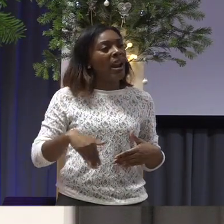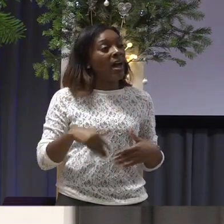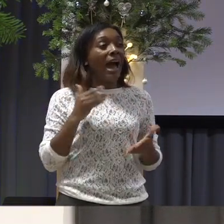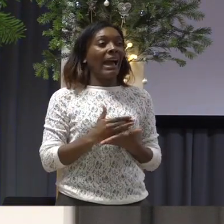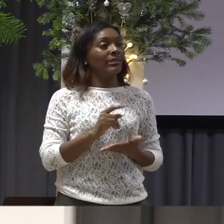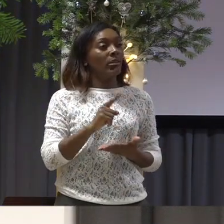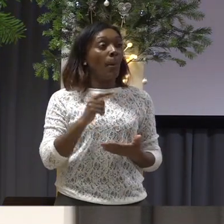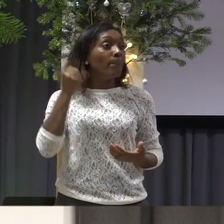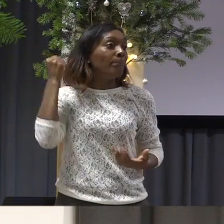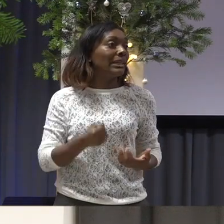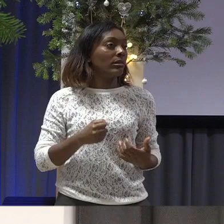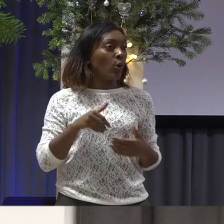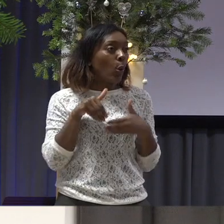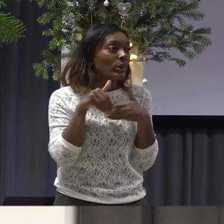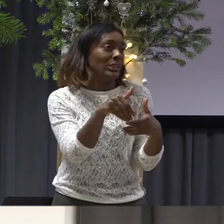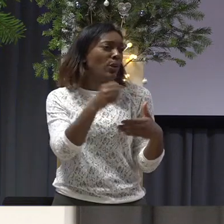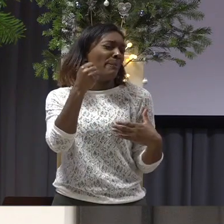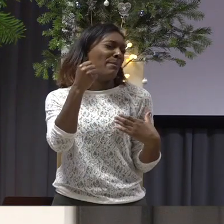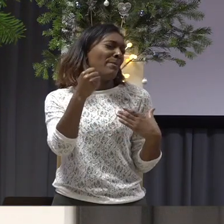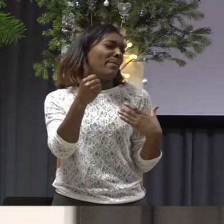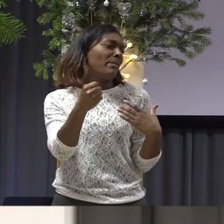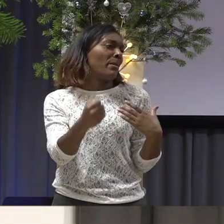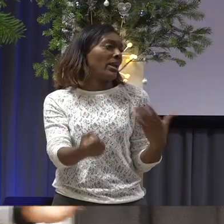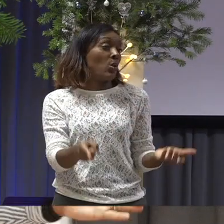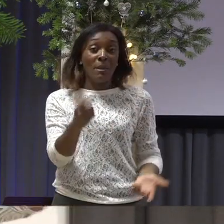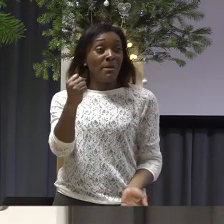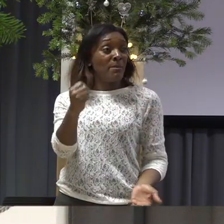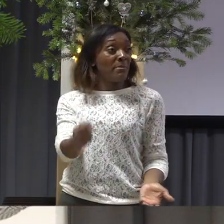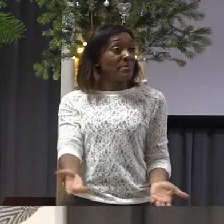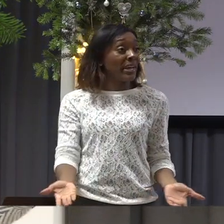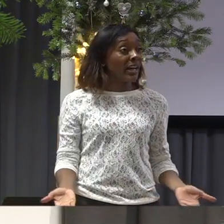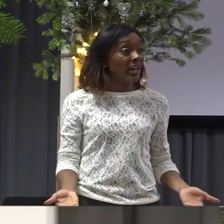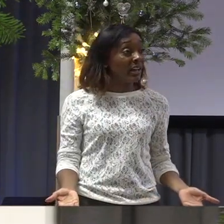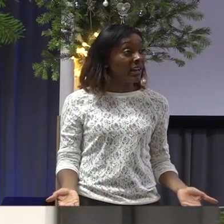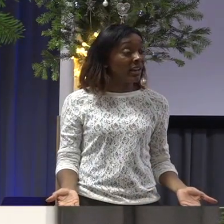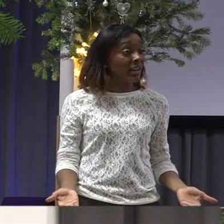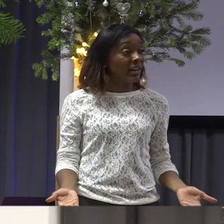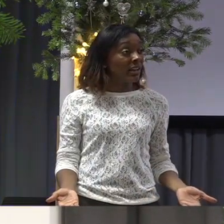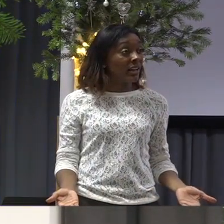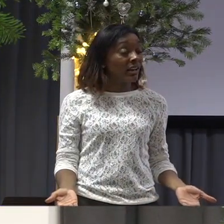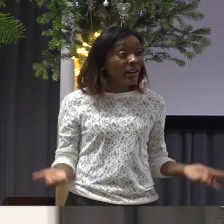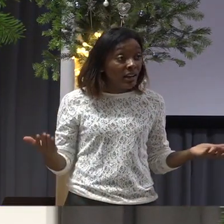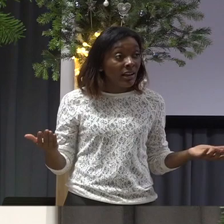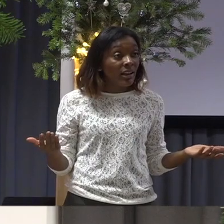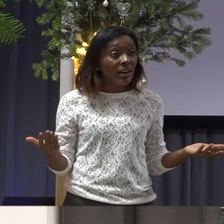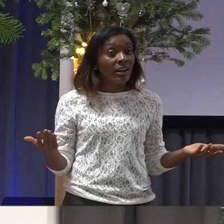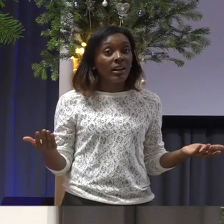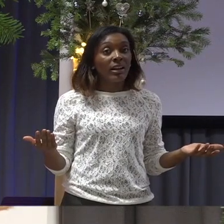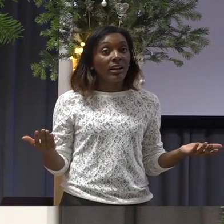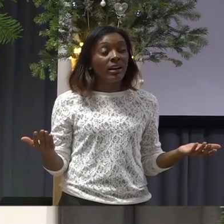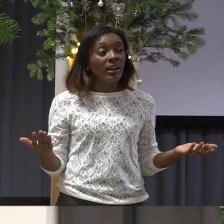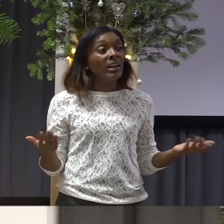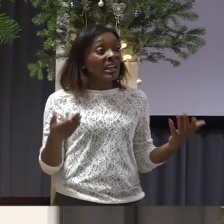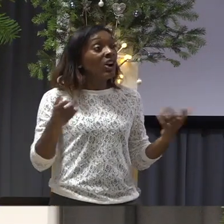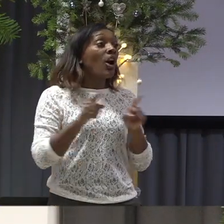vous aggravez votre sort. Il est allé louer allez, tous ceux qui sont là, mon palais n'est pas suffisamment